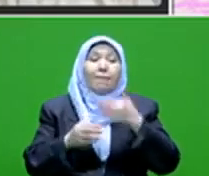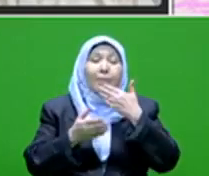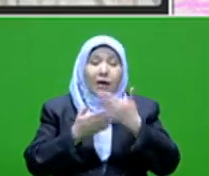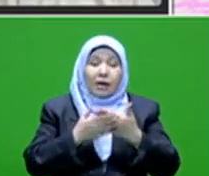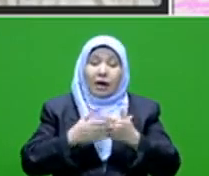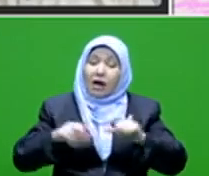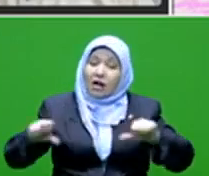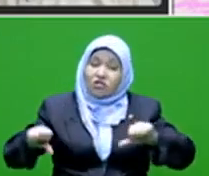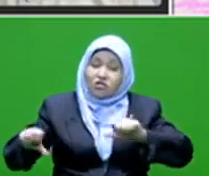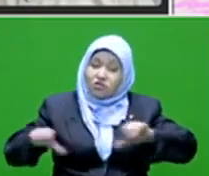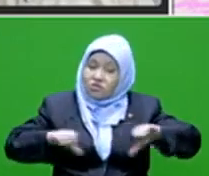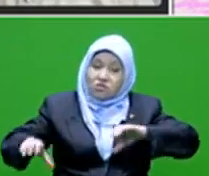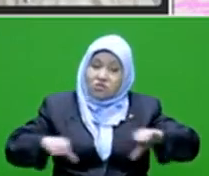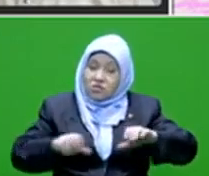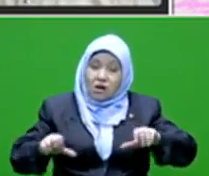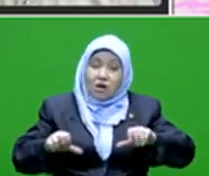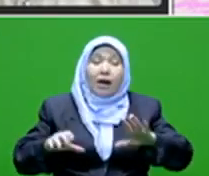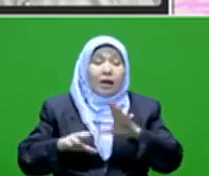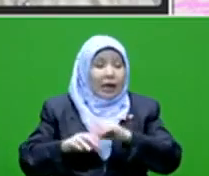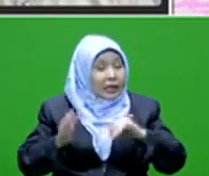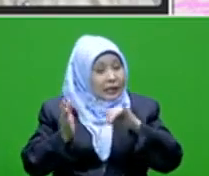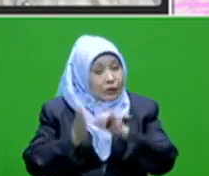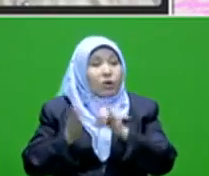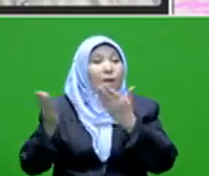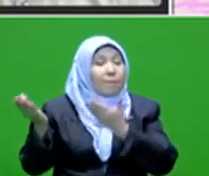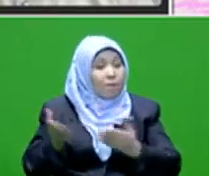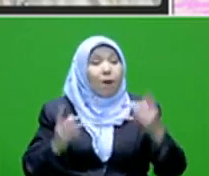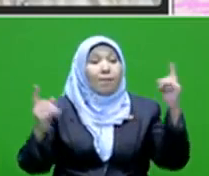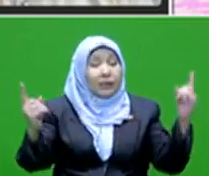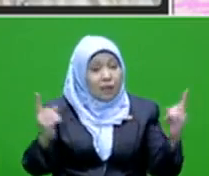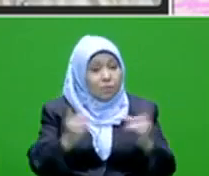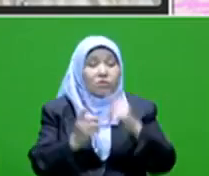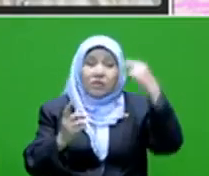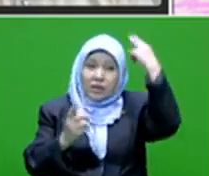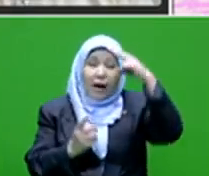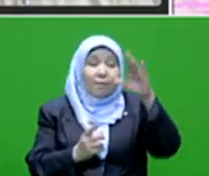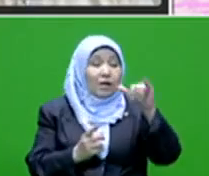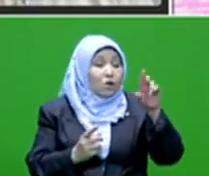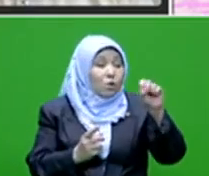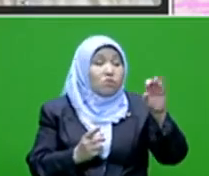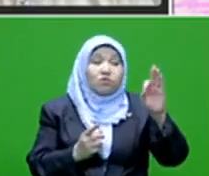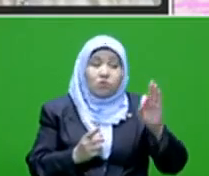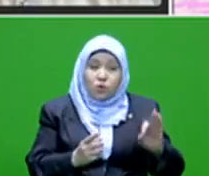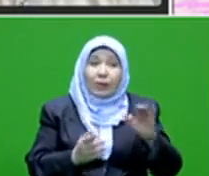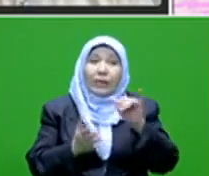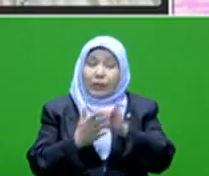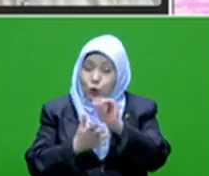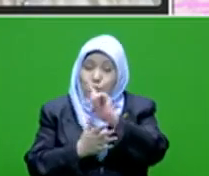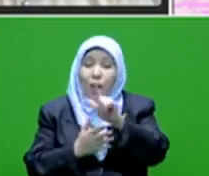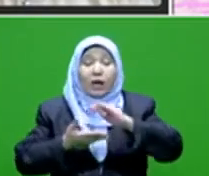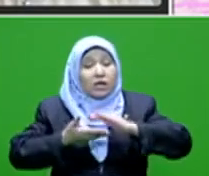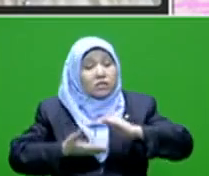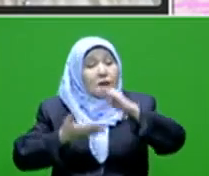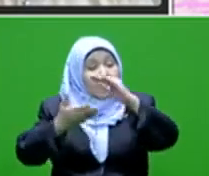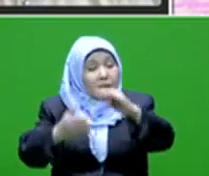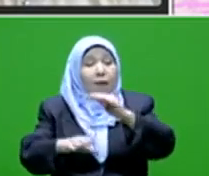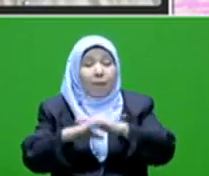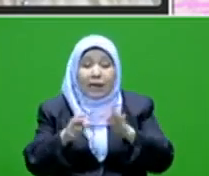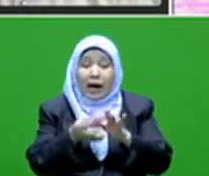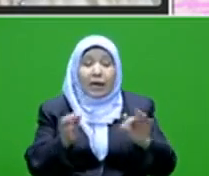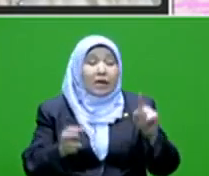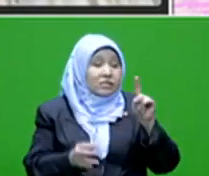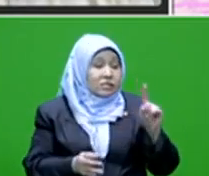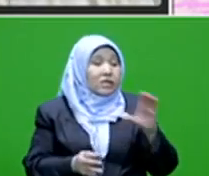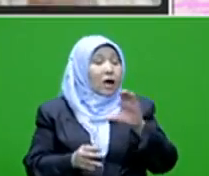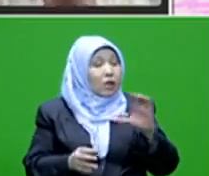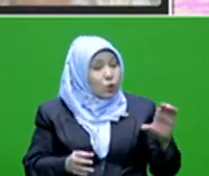dan itulah yang membawa kepada bertemunya Nabi Yusuf, dan itulah yang disampaikan pada ayat 100,